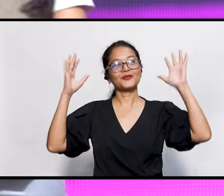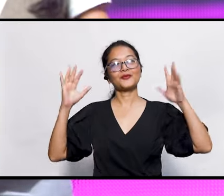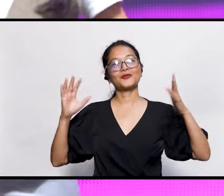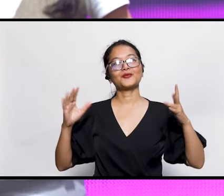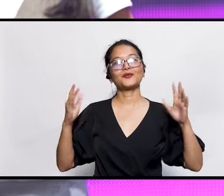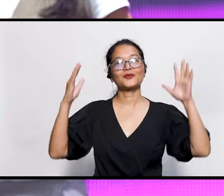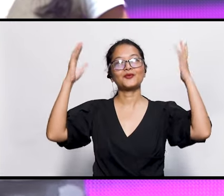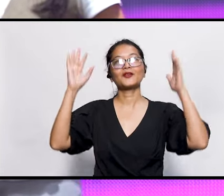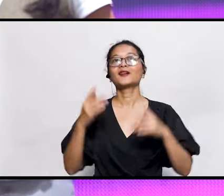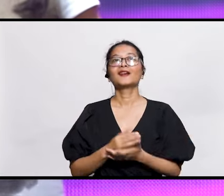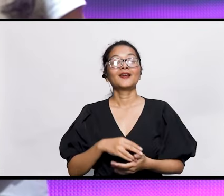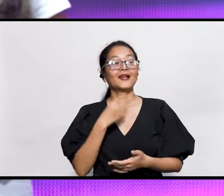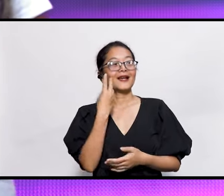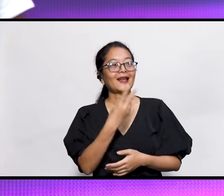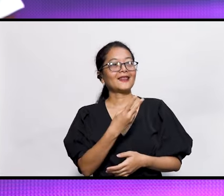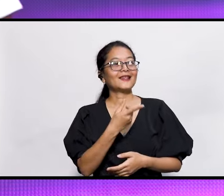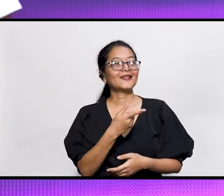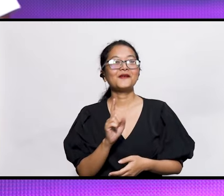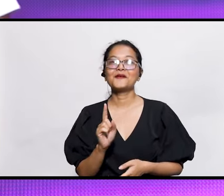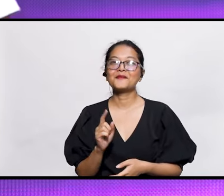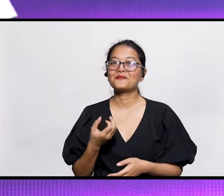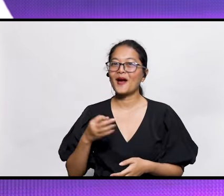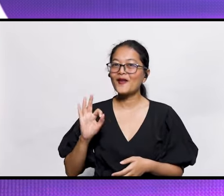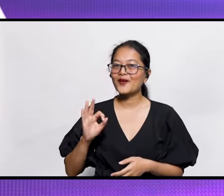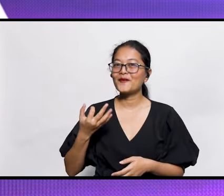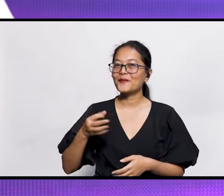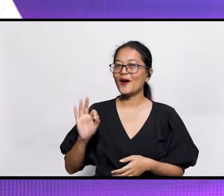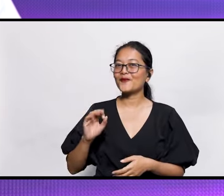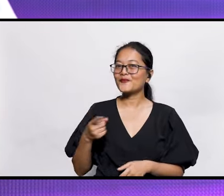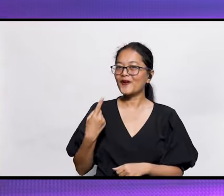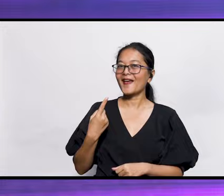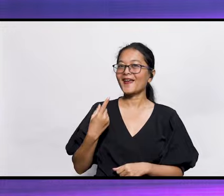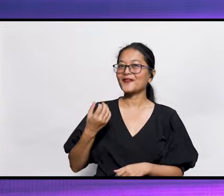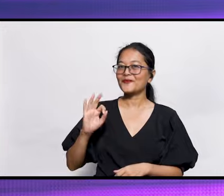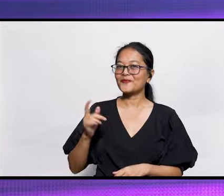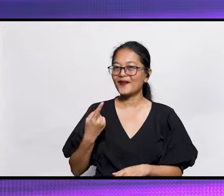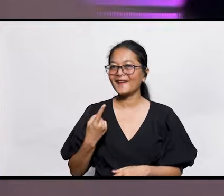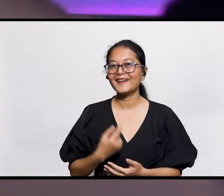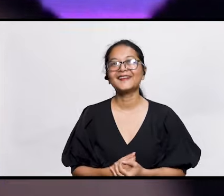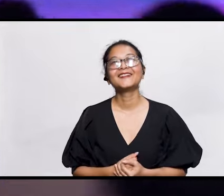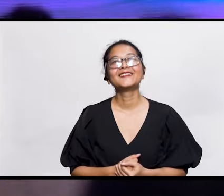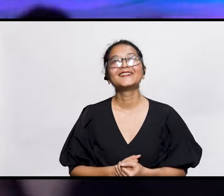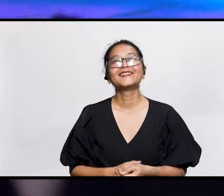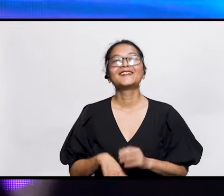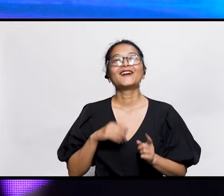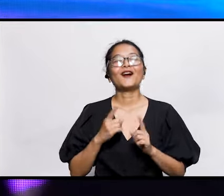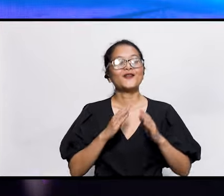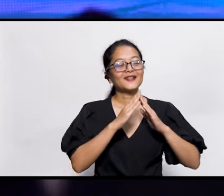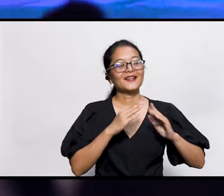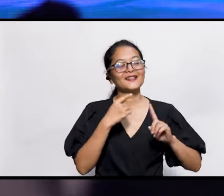and kelihat ini baru mulai kernya ni Bro Tapi kadangadang kalau di gereja ituak enak ya harus